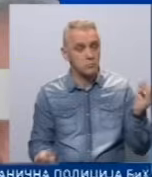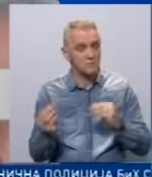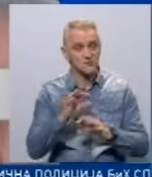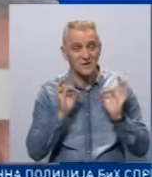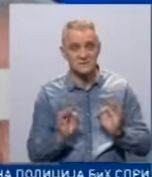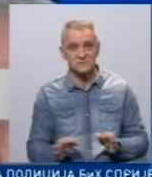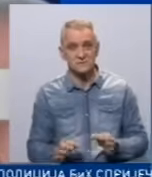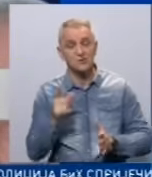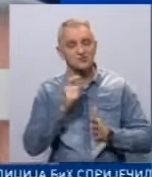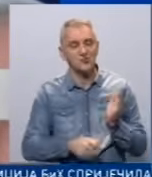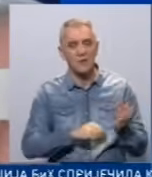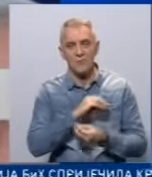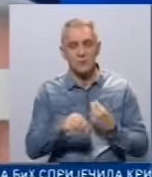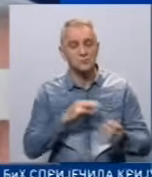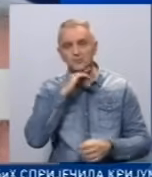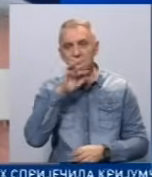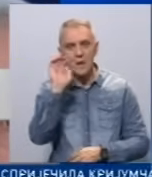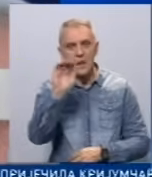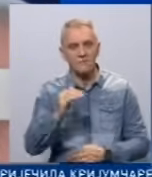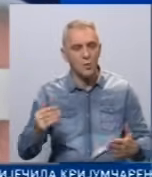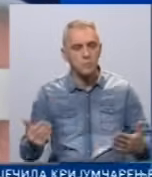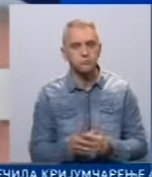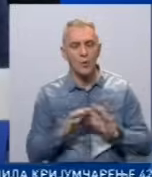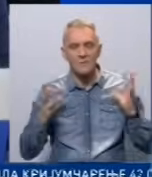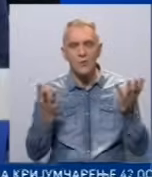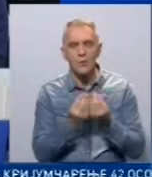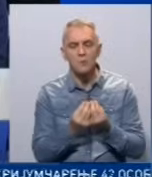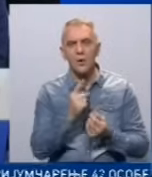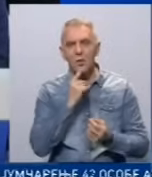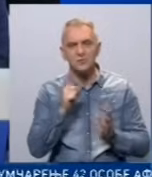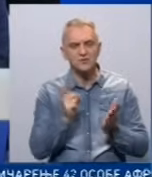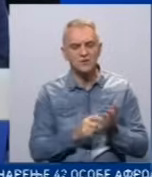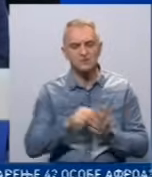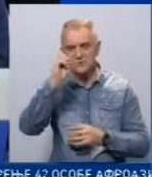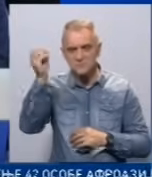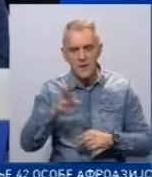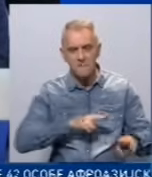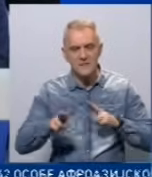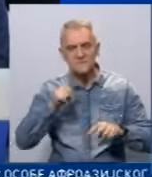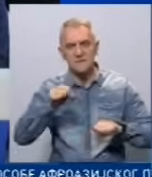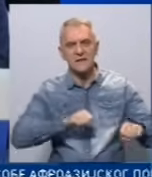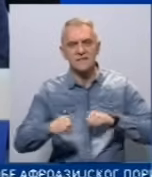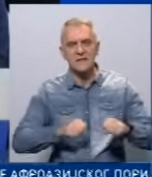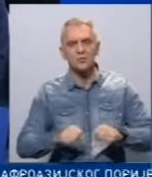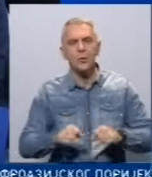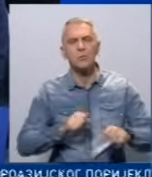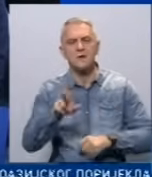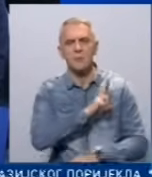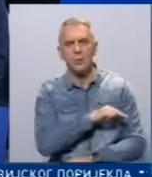sigurnosti, članovi porodice za subotu najavljuju ponovo okupljanja na kojima će tražiti smjenu ministra i direktora uprave